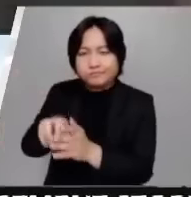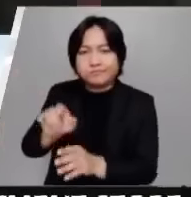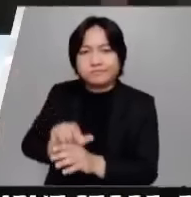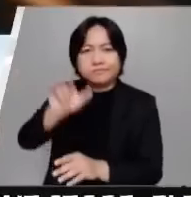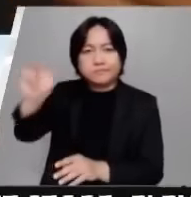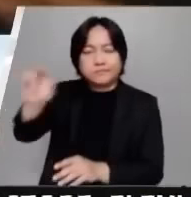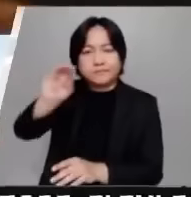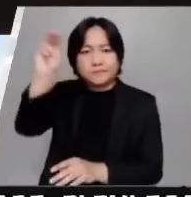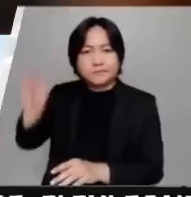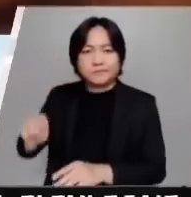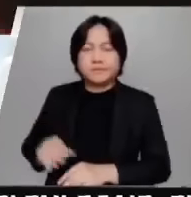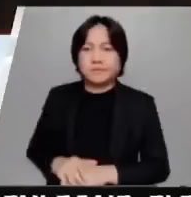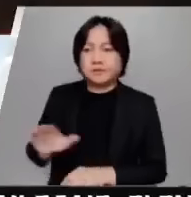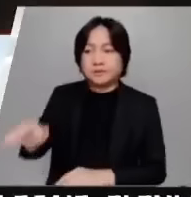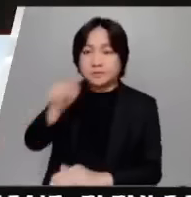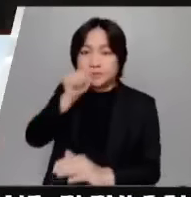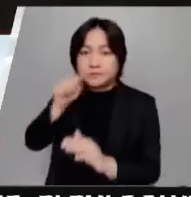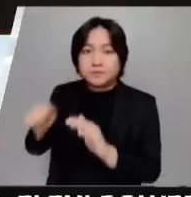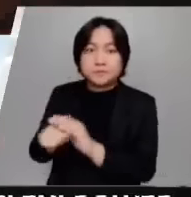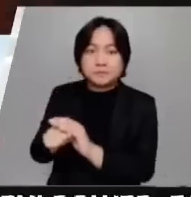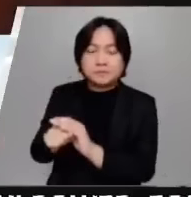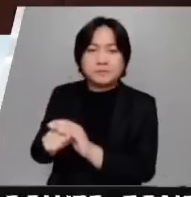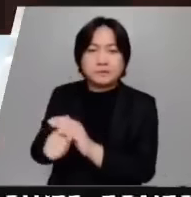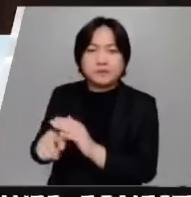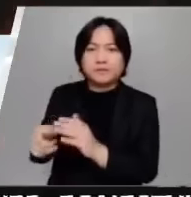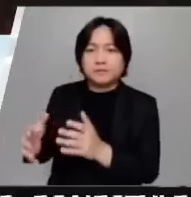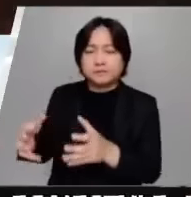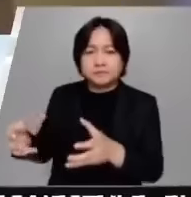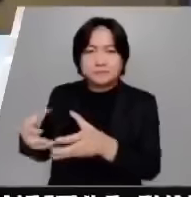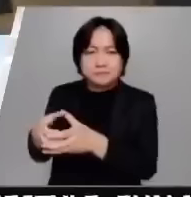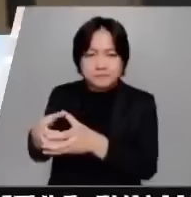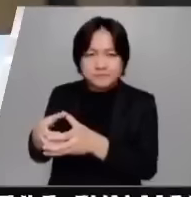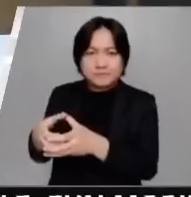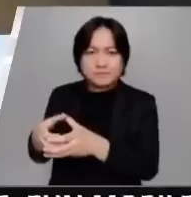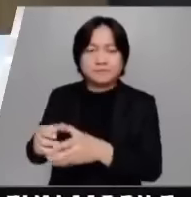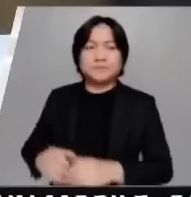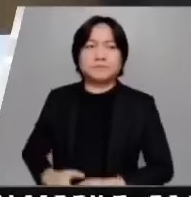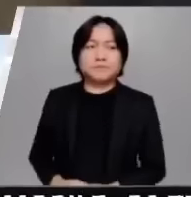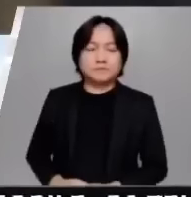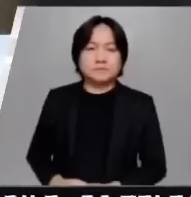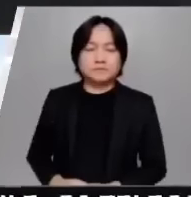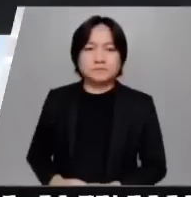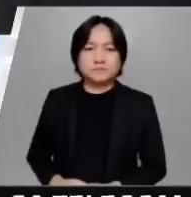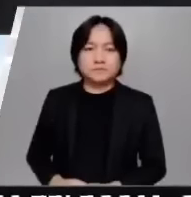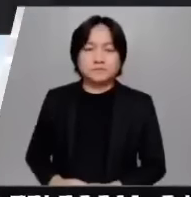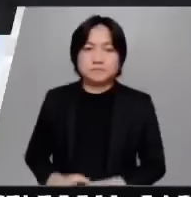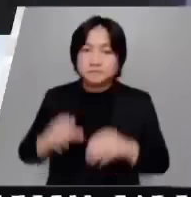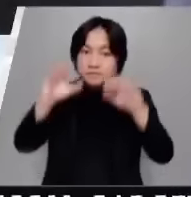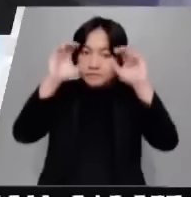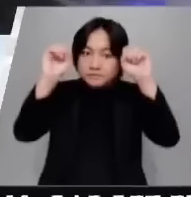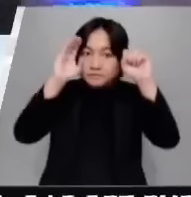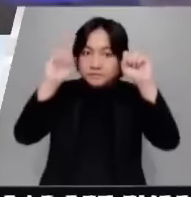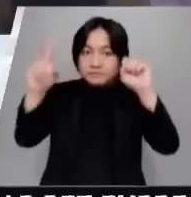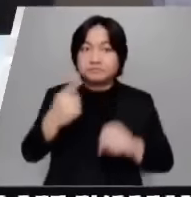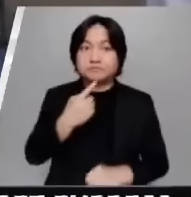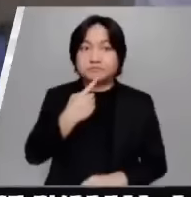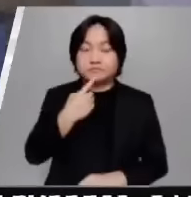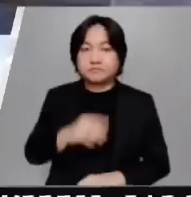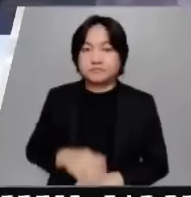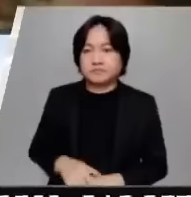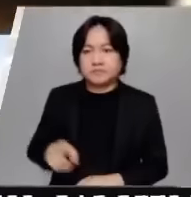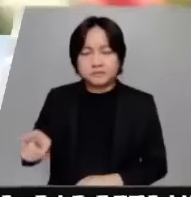sakay sila ng convoy na Nagbiyahe sa kanila para isakay sa C130 sabi ng pangulo hiniling ni Kiboy ang presensya ng armed